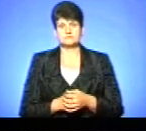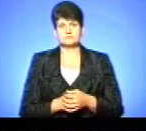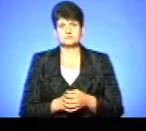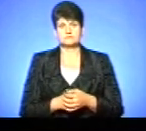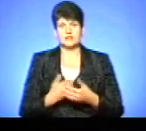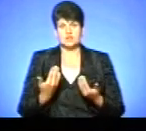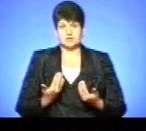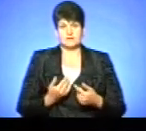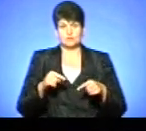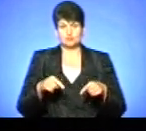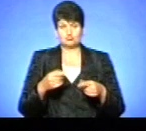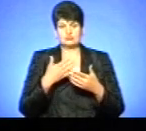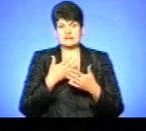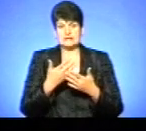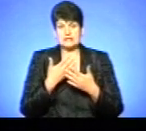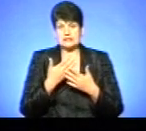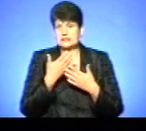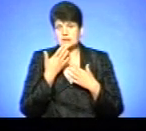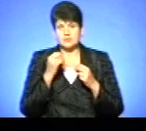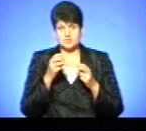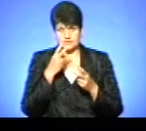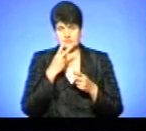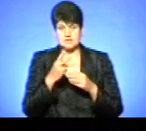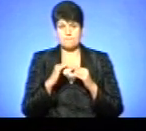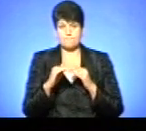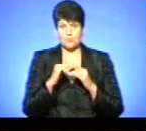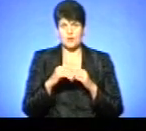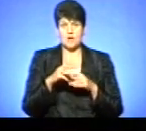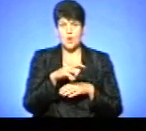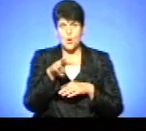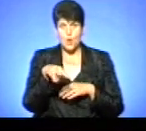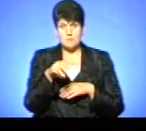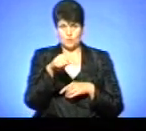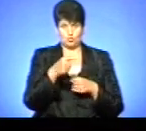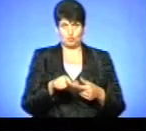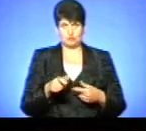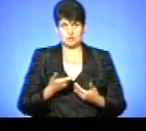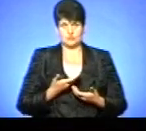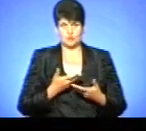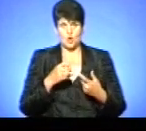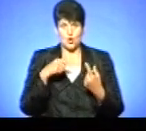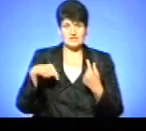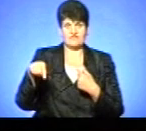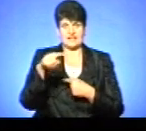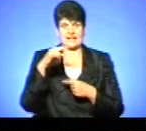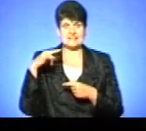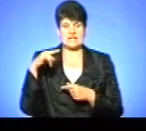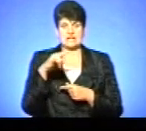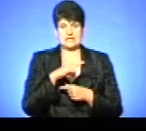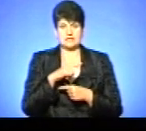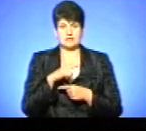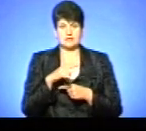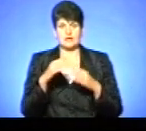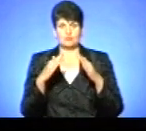Живемо тут, дихати немає чим. От дивіться, от це поле, от тут кроплять, а тут зразу вже живуть люди. Розвертаються літаки прямо над